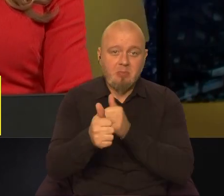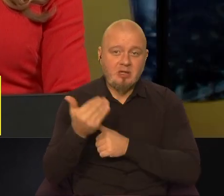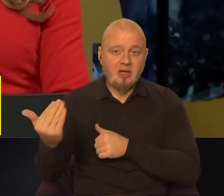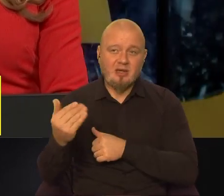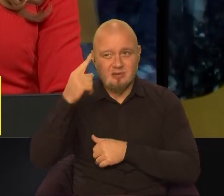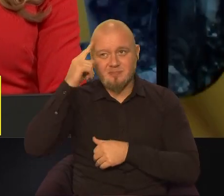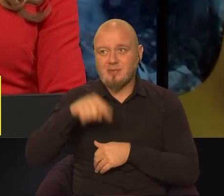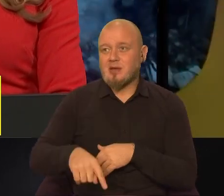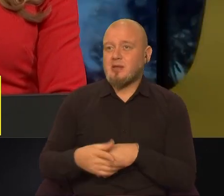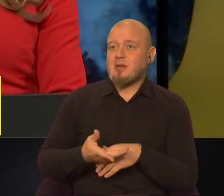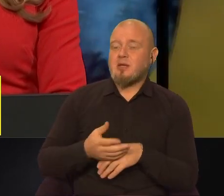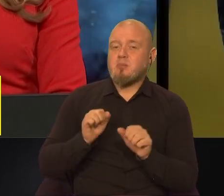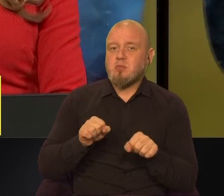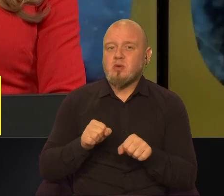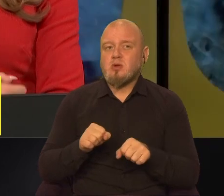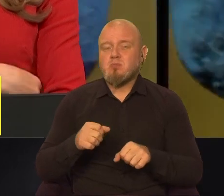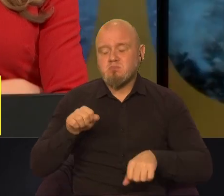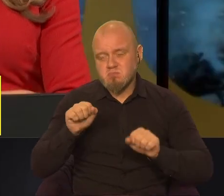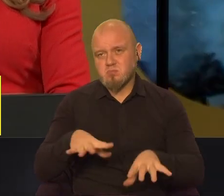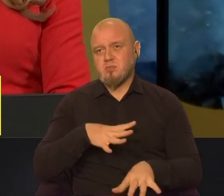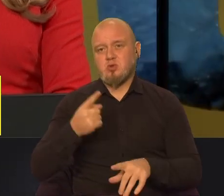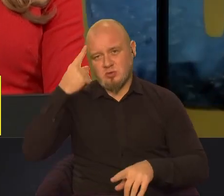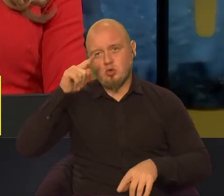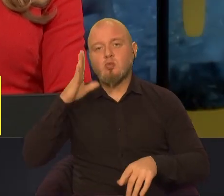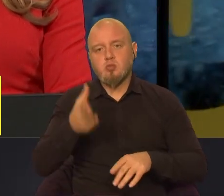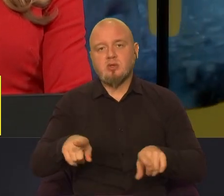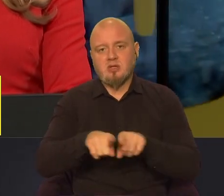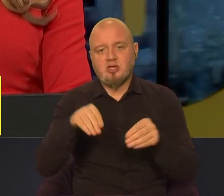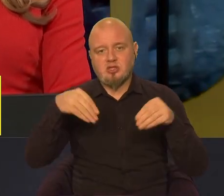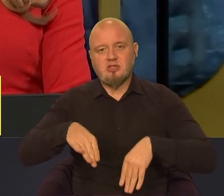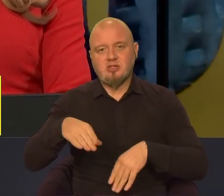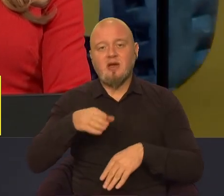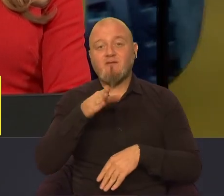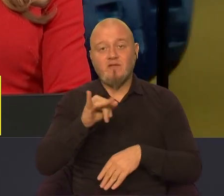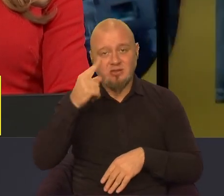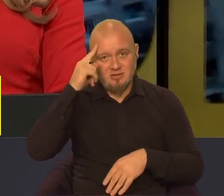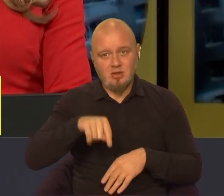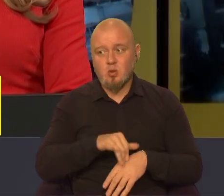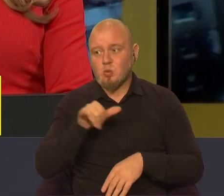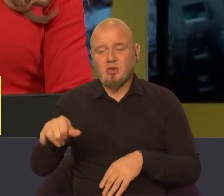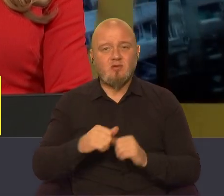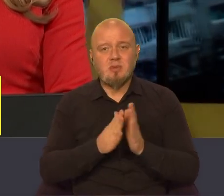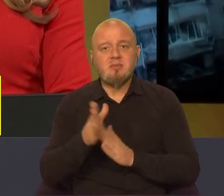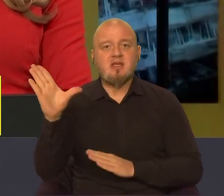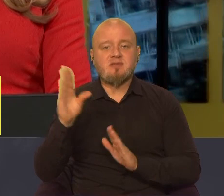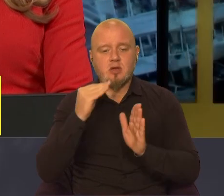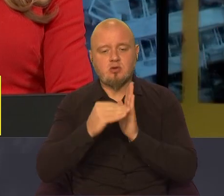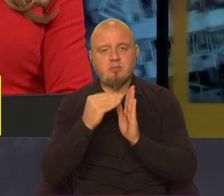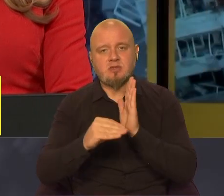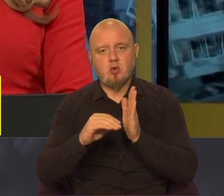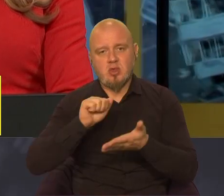ну, ймовірно, що знали, що буде таке рішення, так, і, знаєте, в них, в принципі, все розписано на